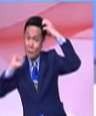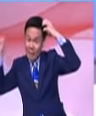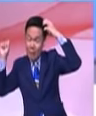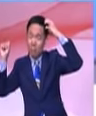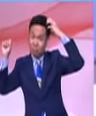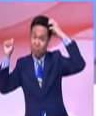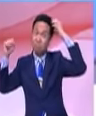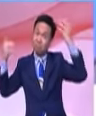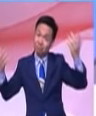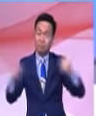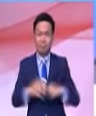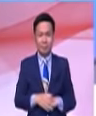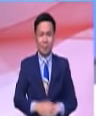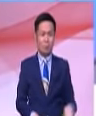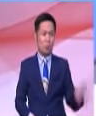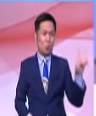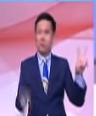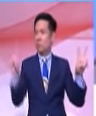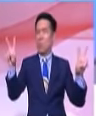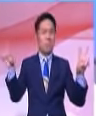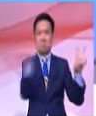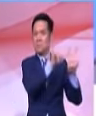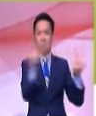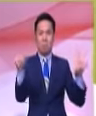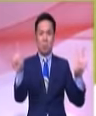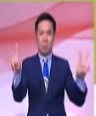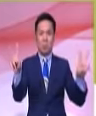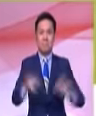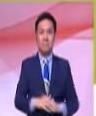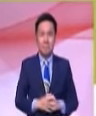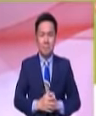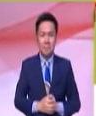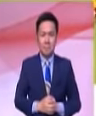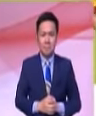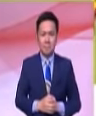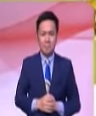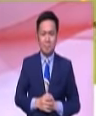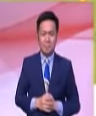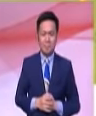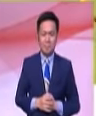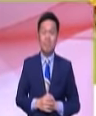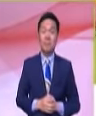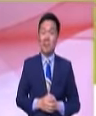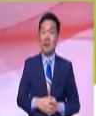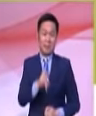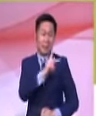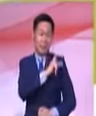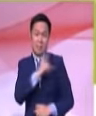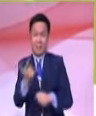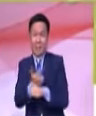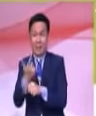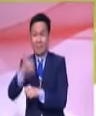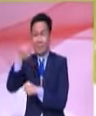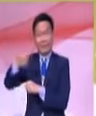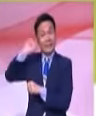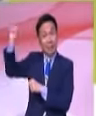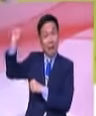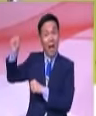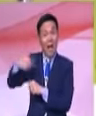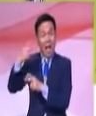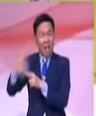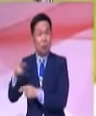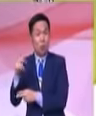masing-masing terikat dengan keputusan 2-2. Ketua Jurulatih Sabah FC Kurniawan Dwi Lianto